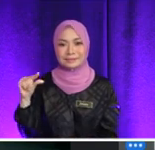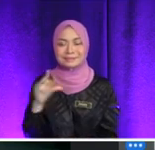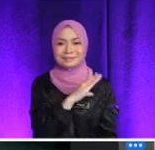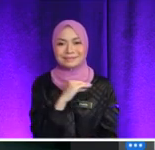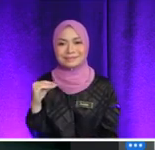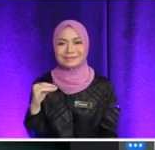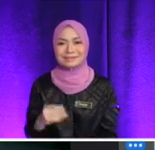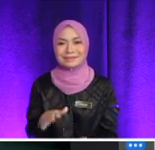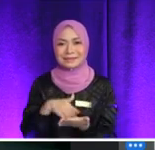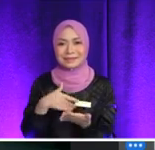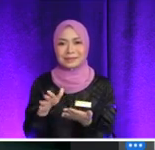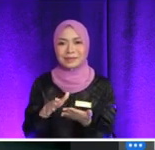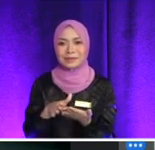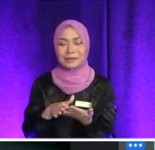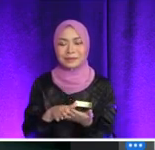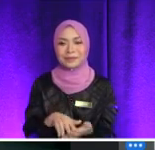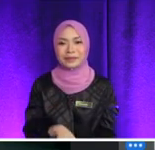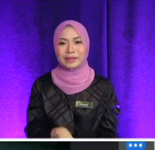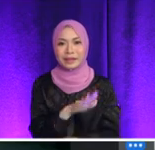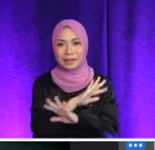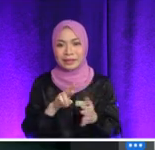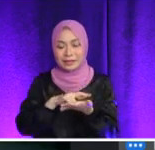sapuan virus yang teratur